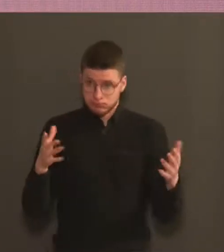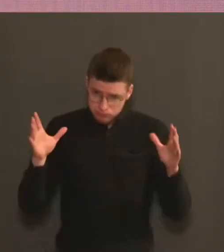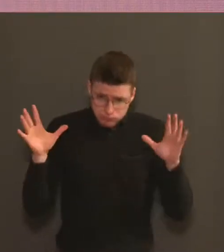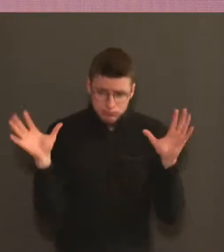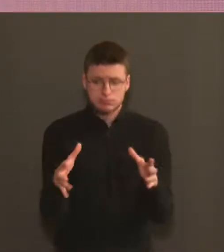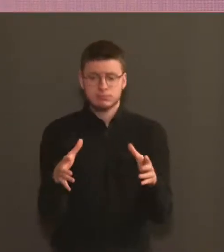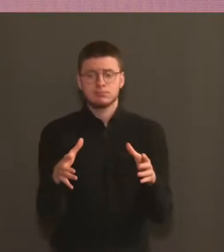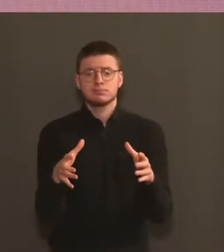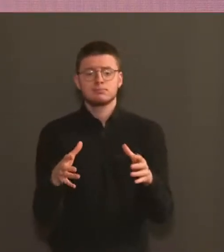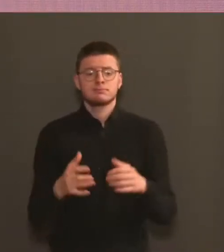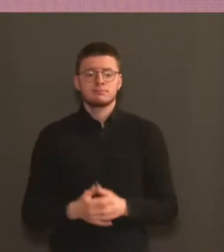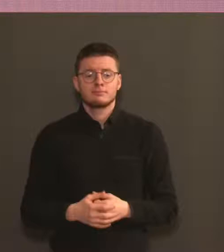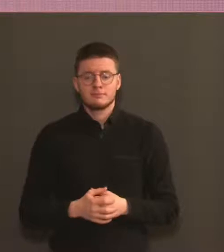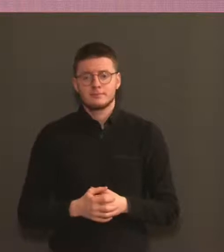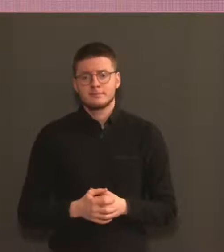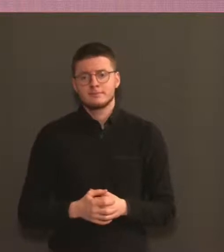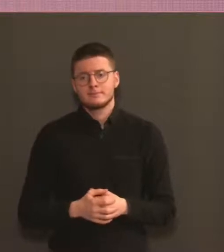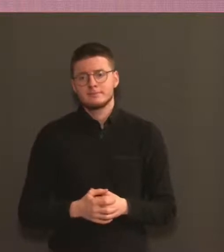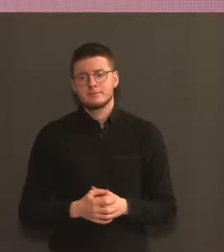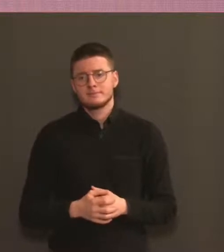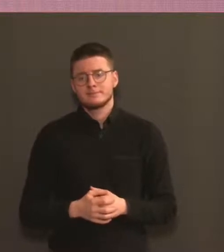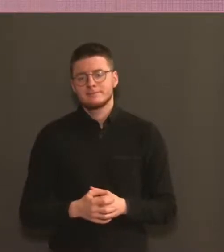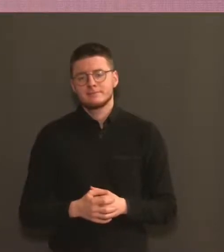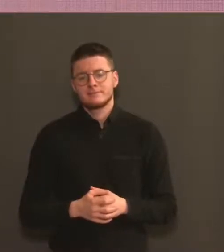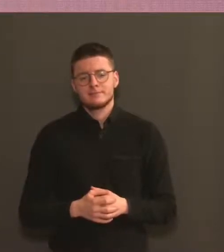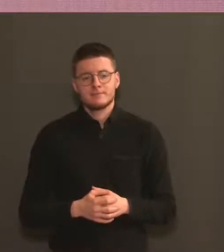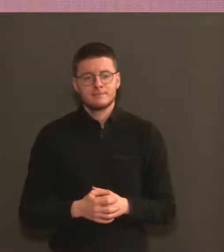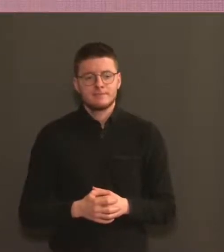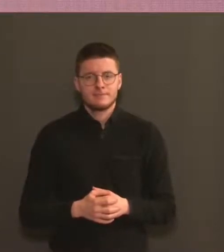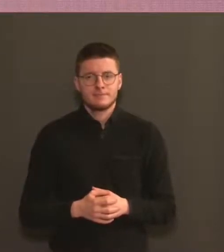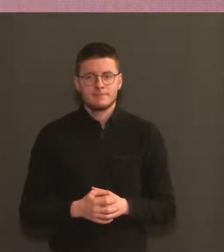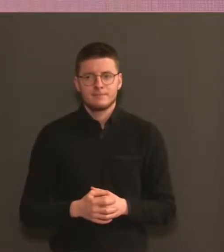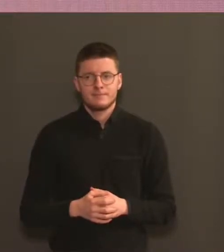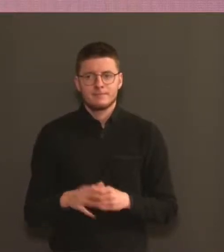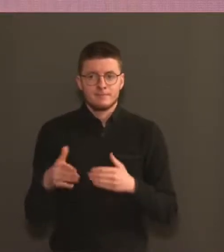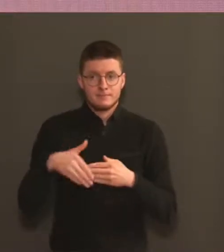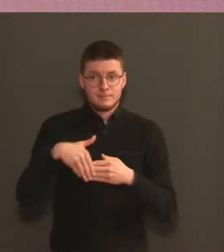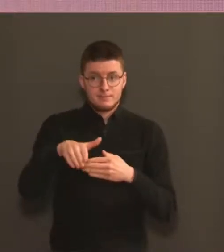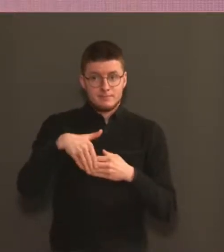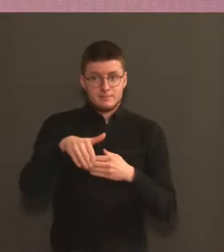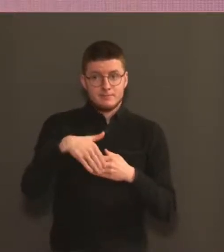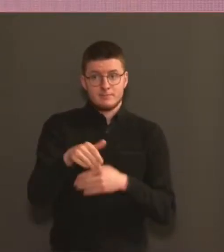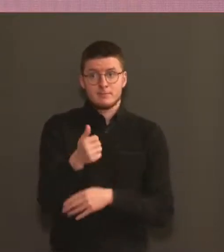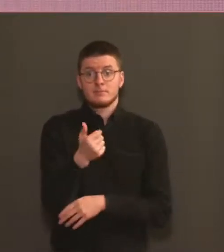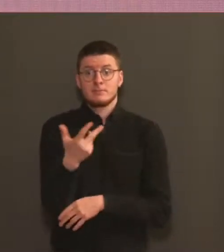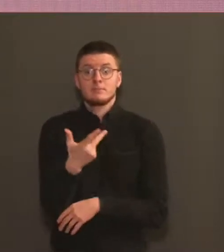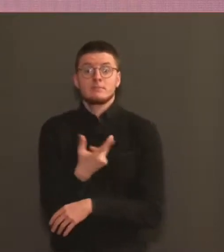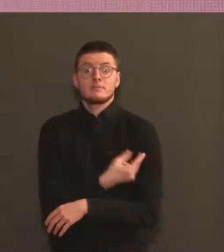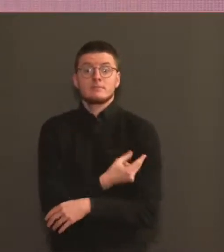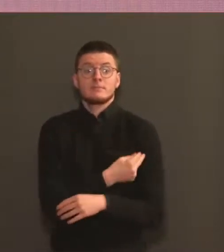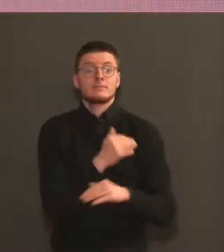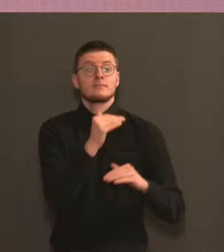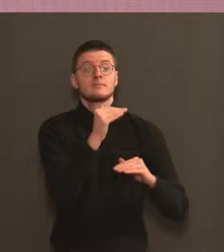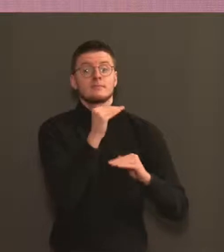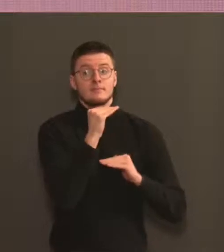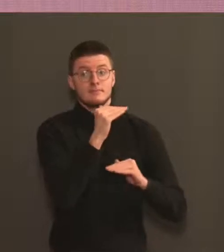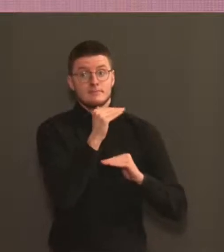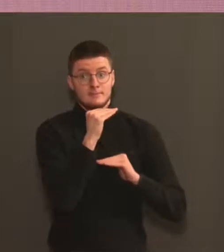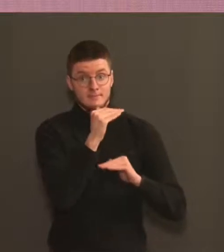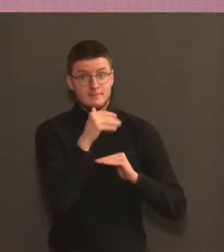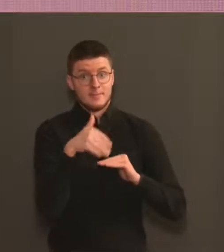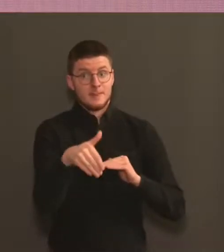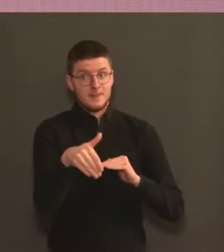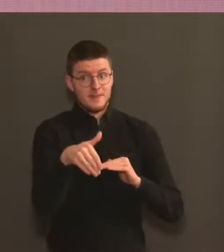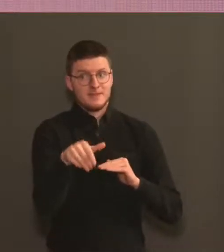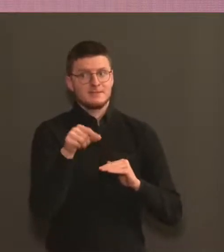Met het aantal vaccins dat wordt aangekondigd, zouden we onze oorspronkelijke planning